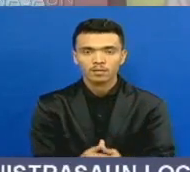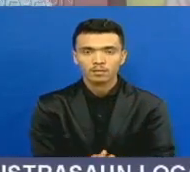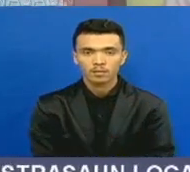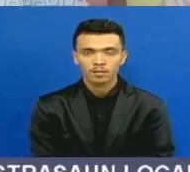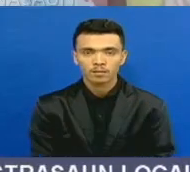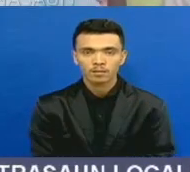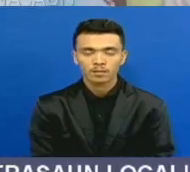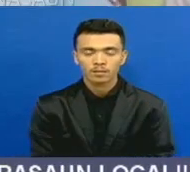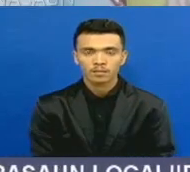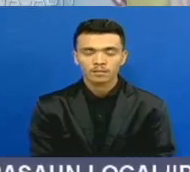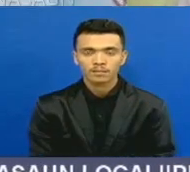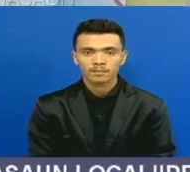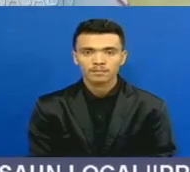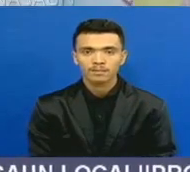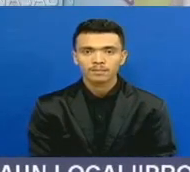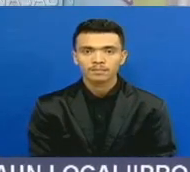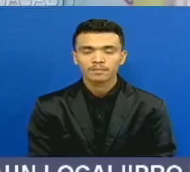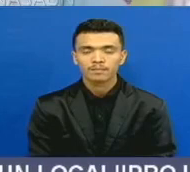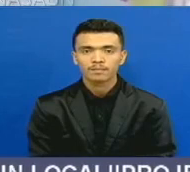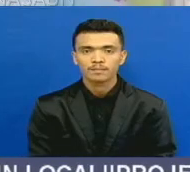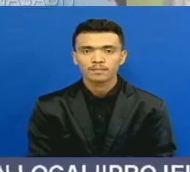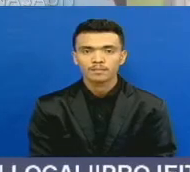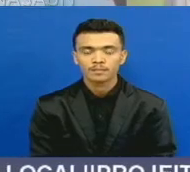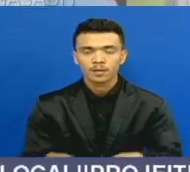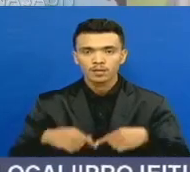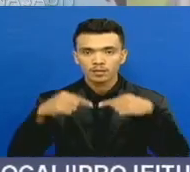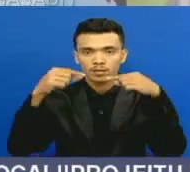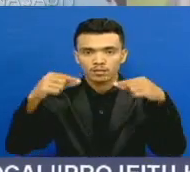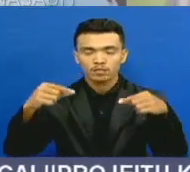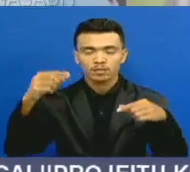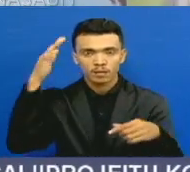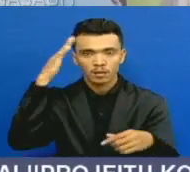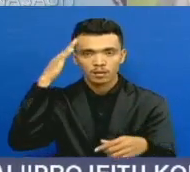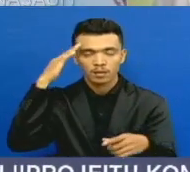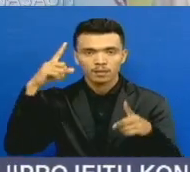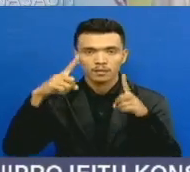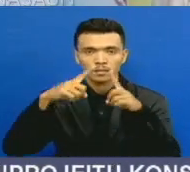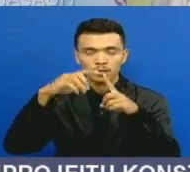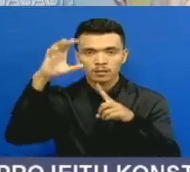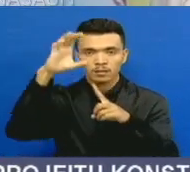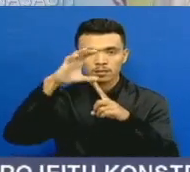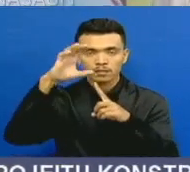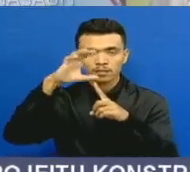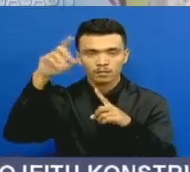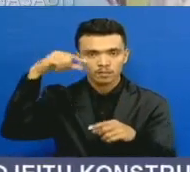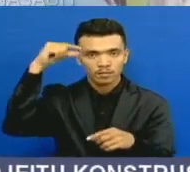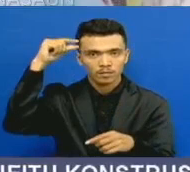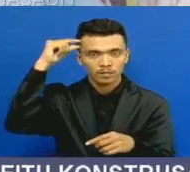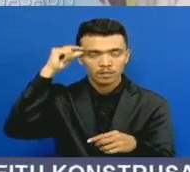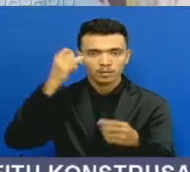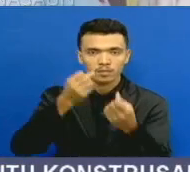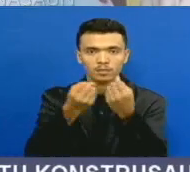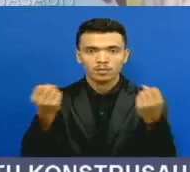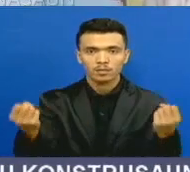Menteri Administrasi Sosial, si pokoknya semua tu bayar, chef di gubern, atau menteri di gubern,